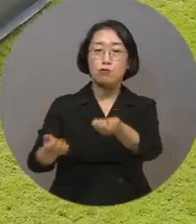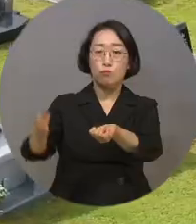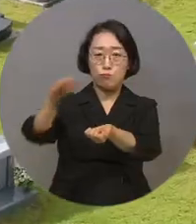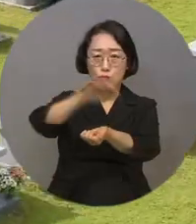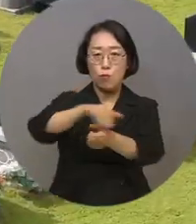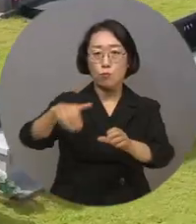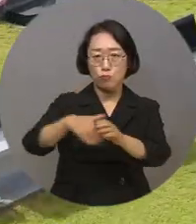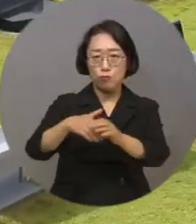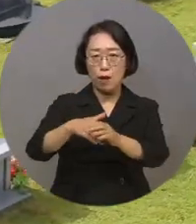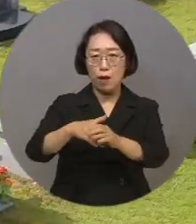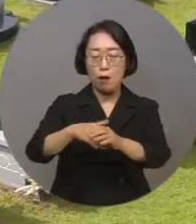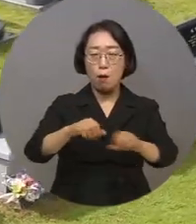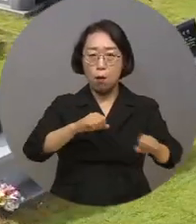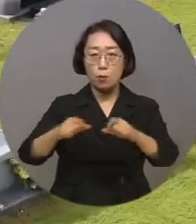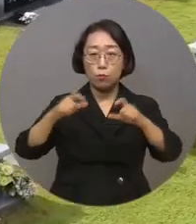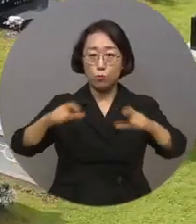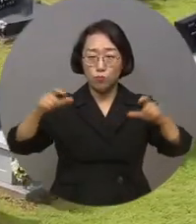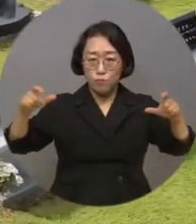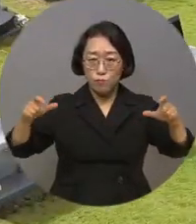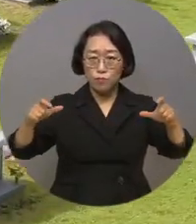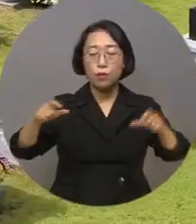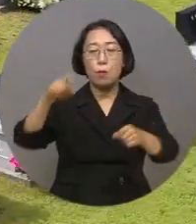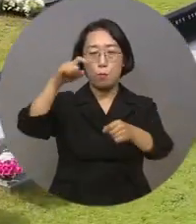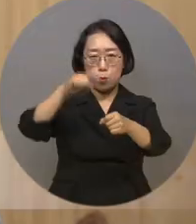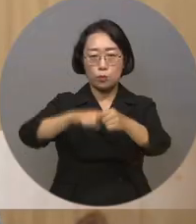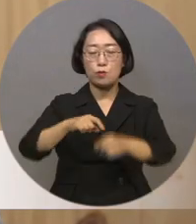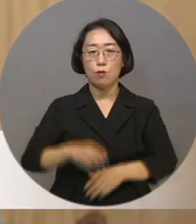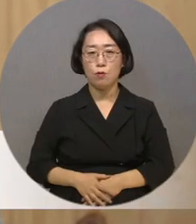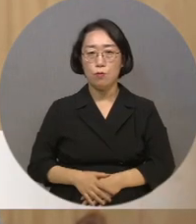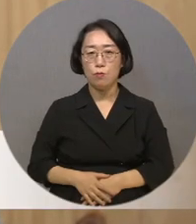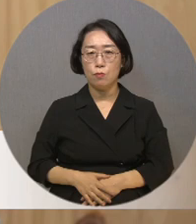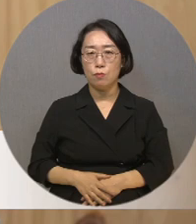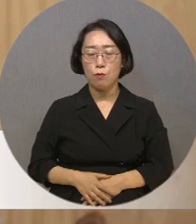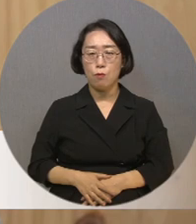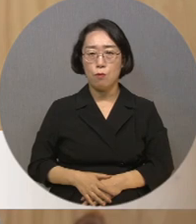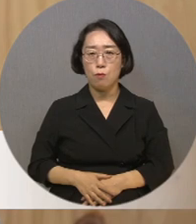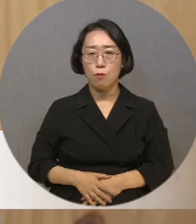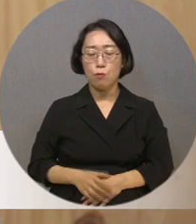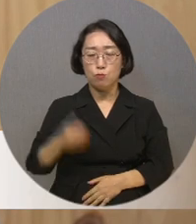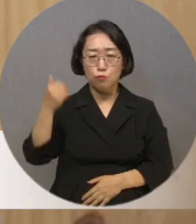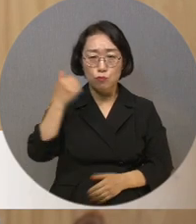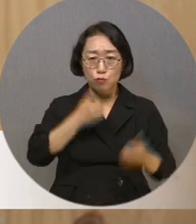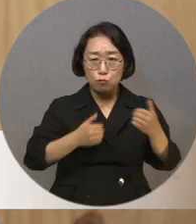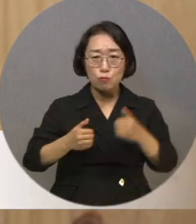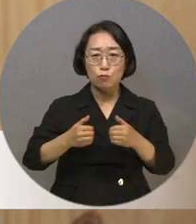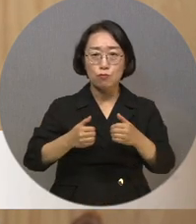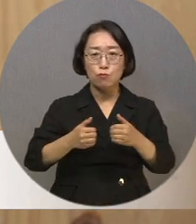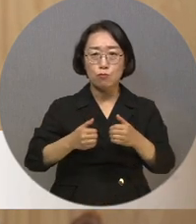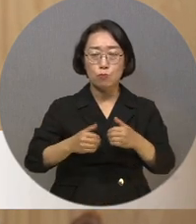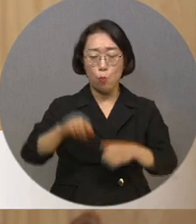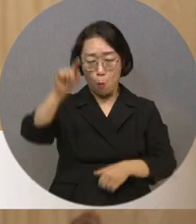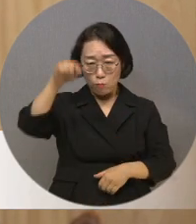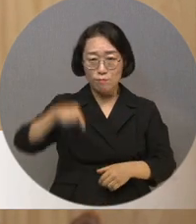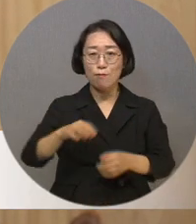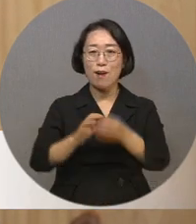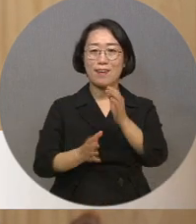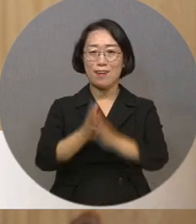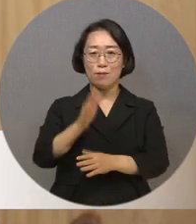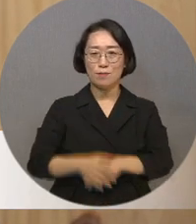조성에 앞장서고자 하는 데 뜻을 같이 했습니다. 뭐 어떤 분이 됐든 뭐 직위가 어떤 분이 됐든 여기